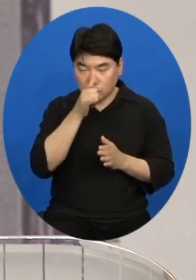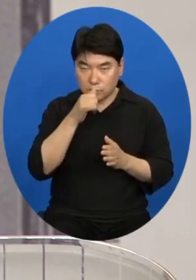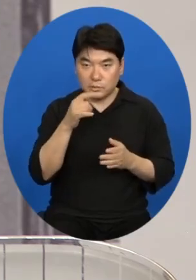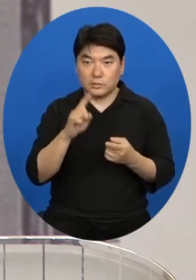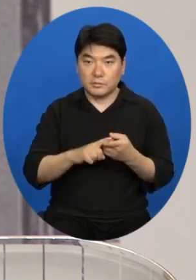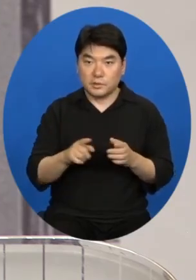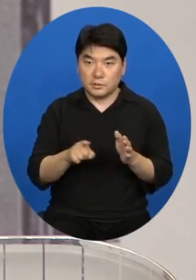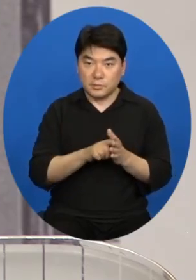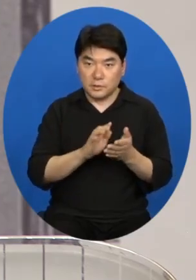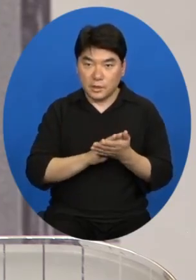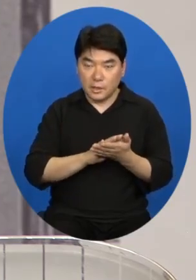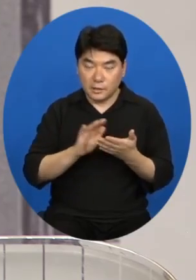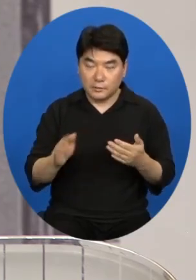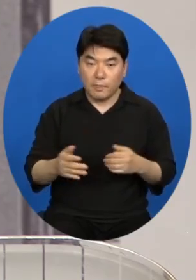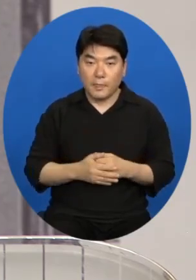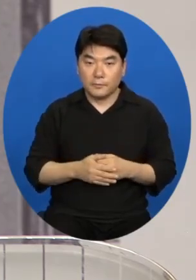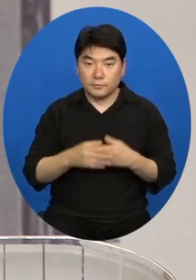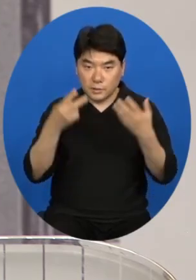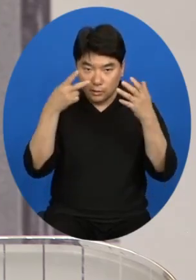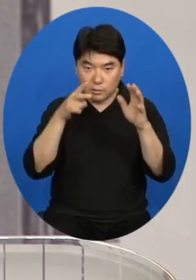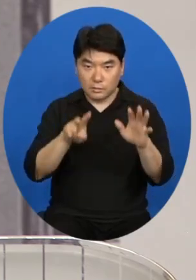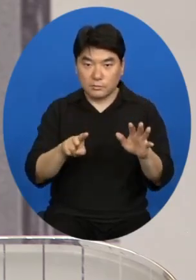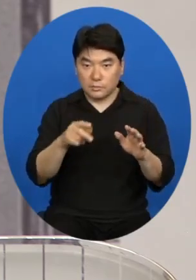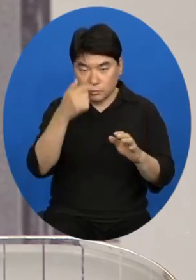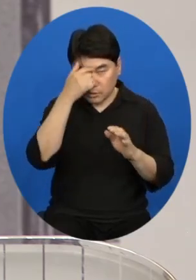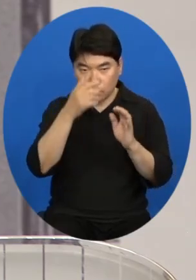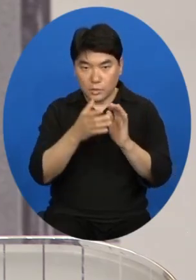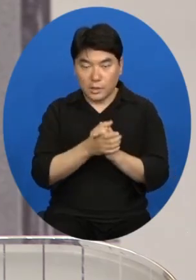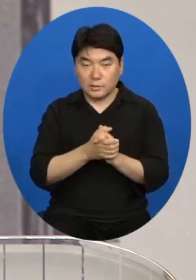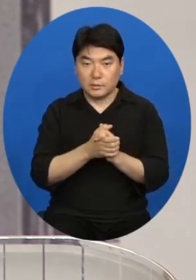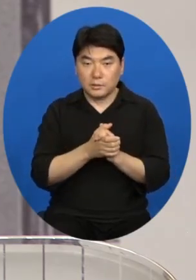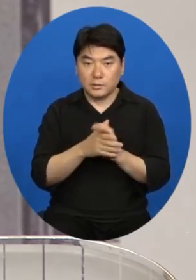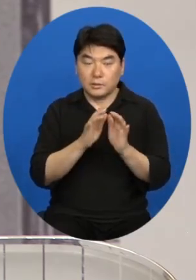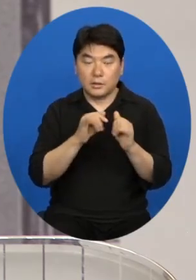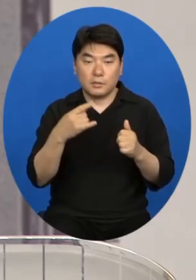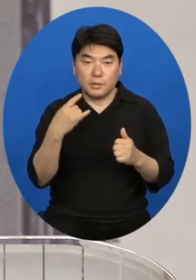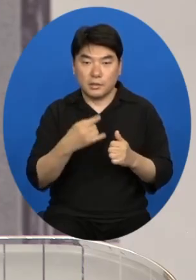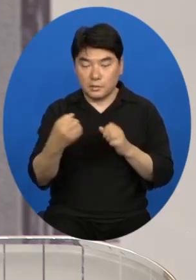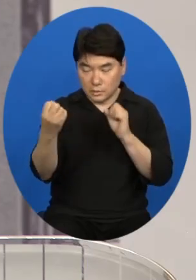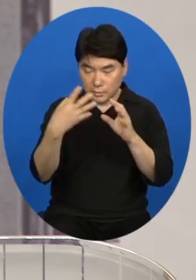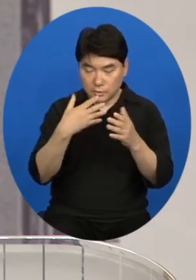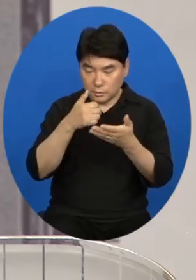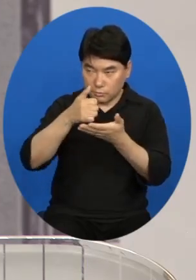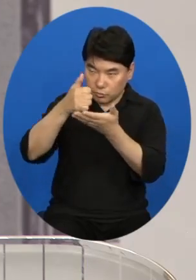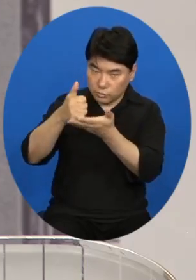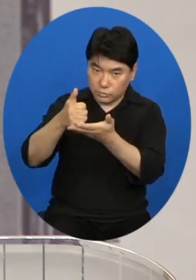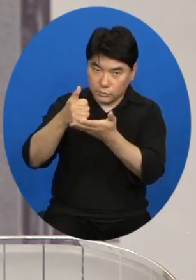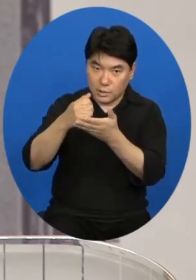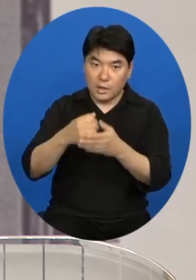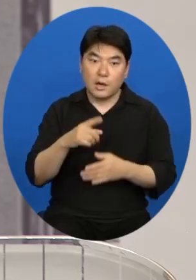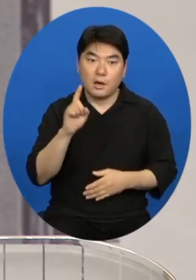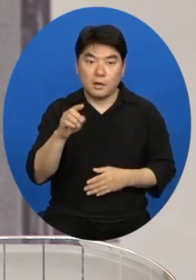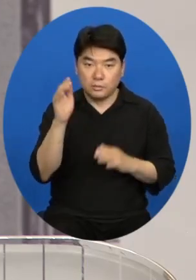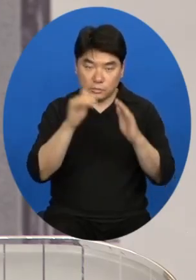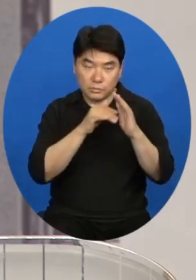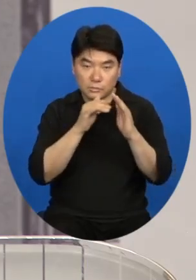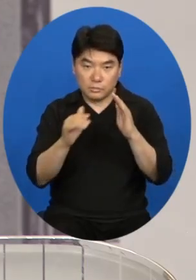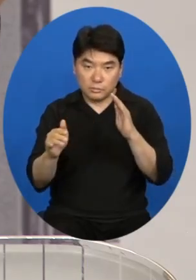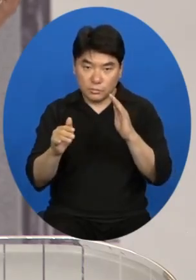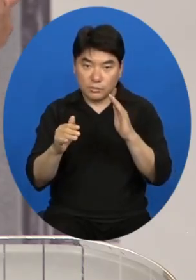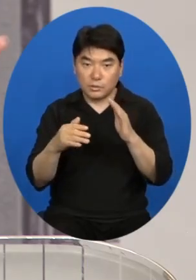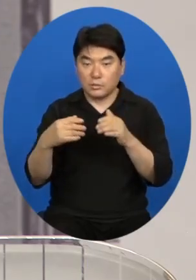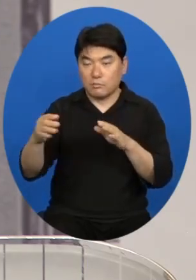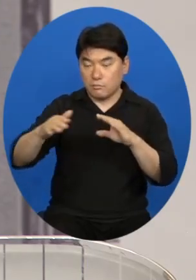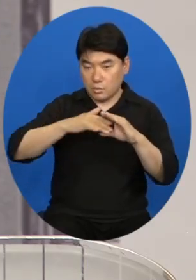그렇게 작정하고 기도하는 자에게 응답을 하시는 분이세요. 한 성도님께서 감사